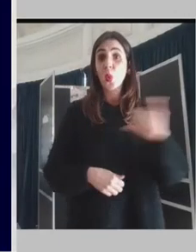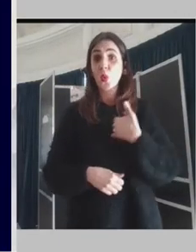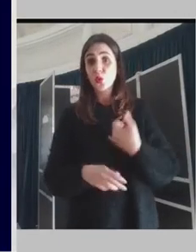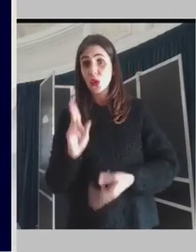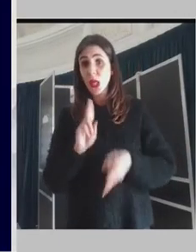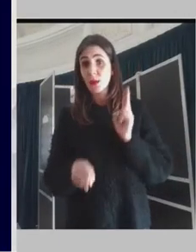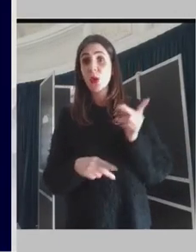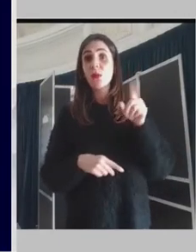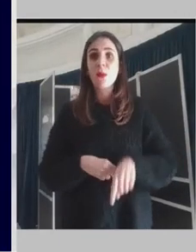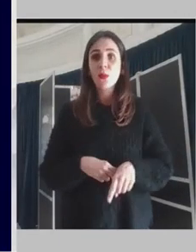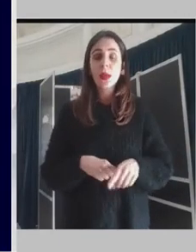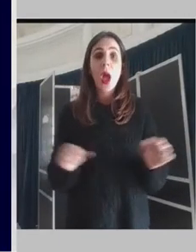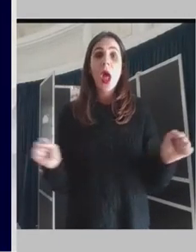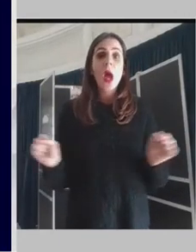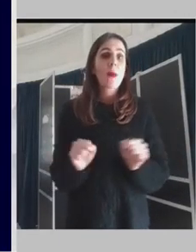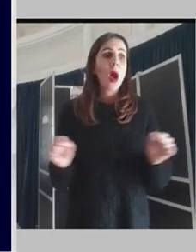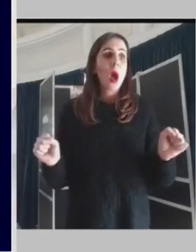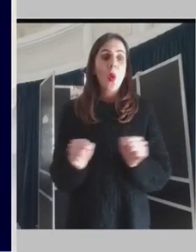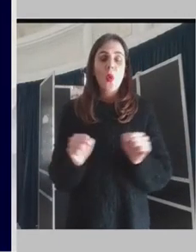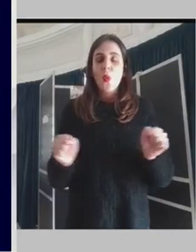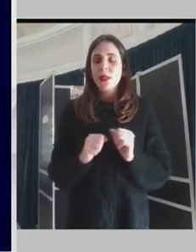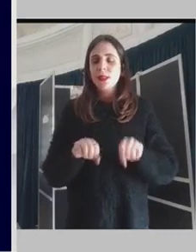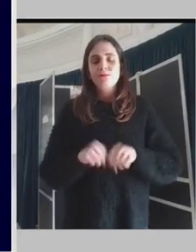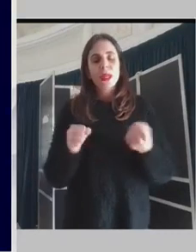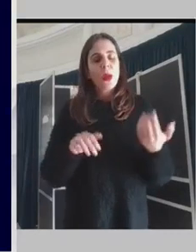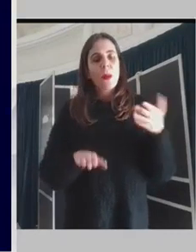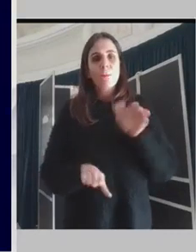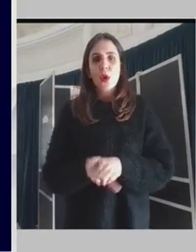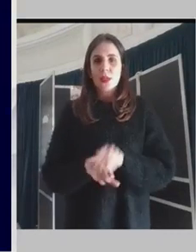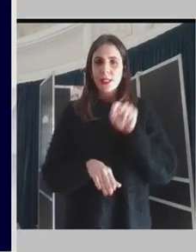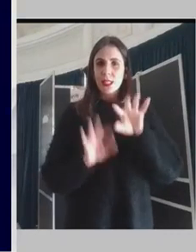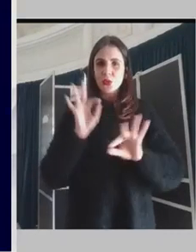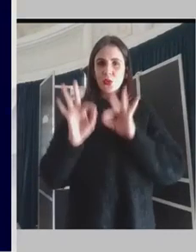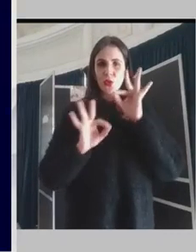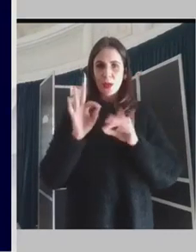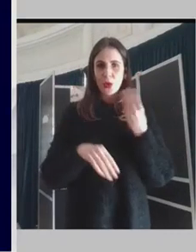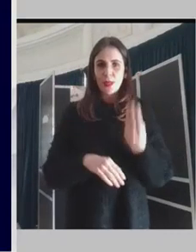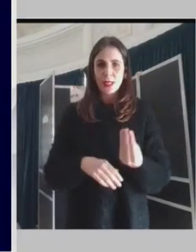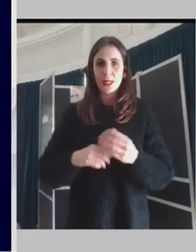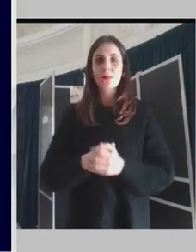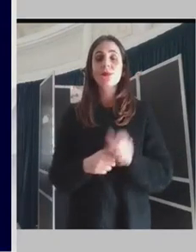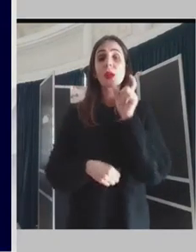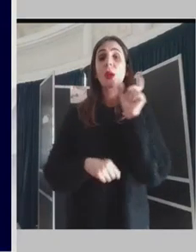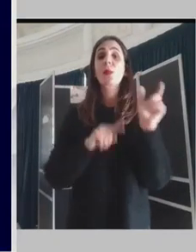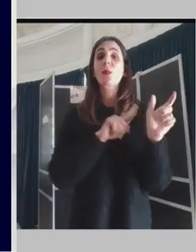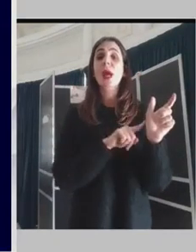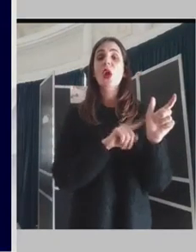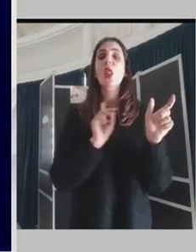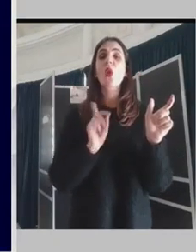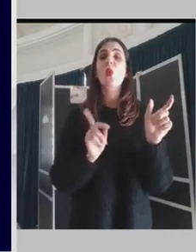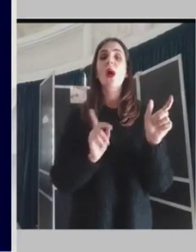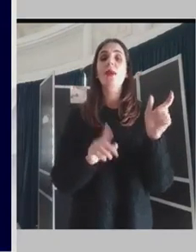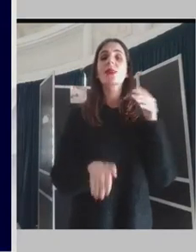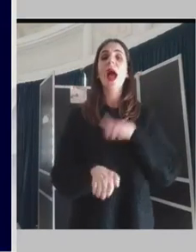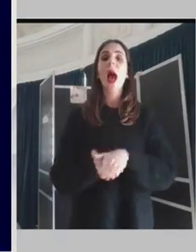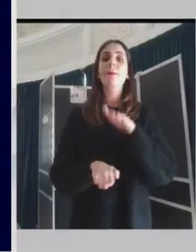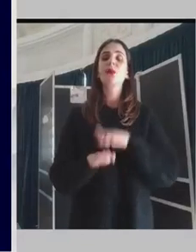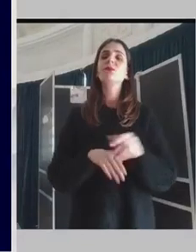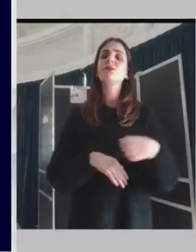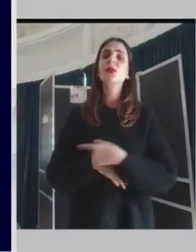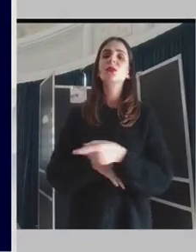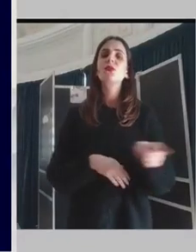il panico. E spiego perché. La parola chiave è l'abitudine. Cioè, immaginatevi che